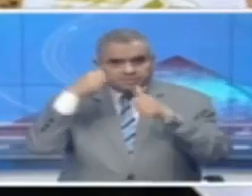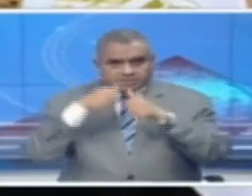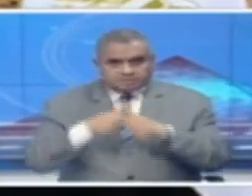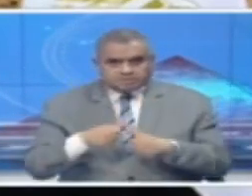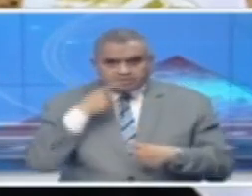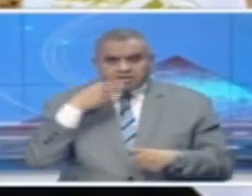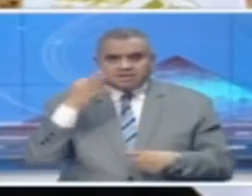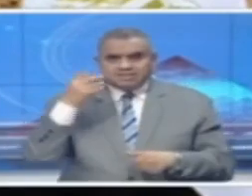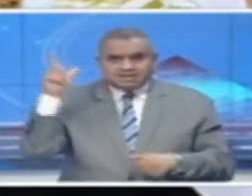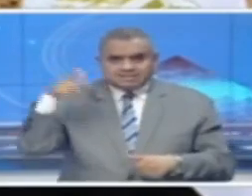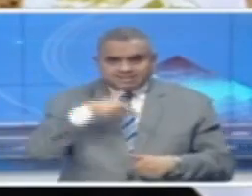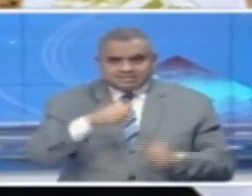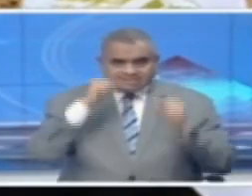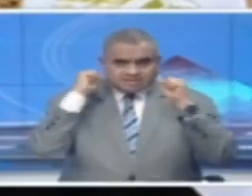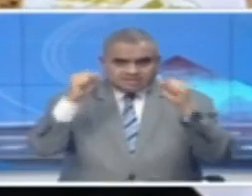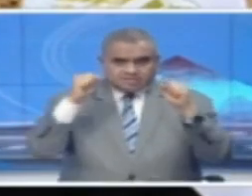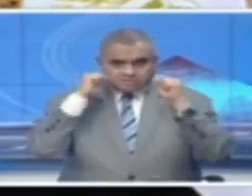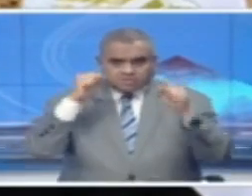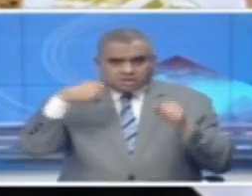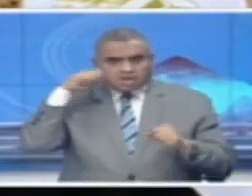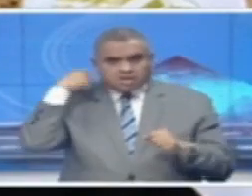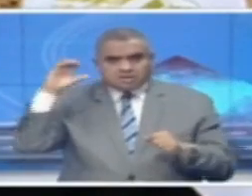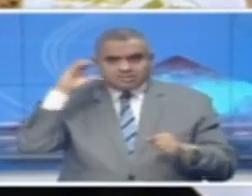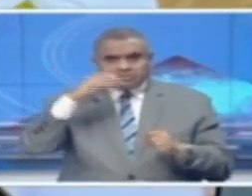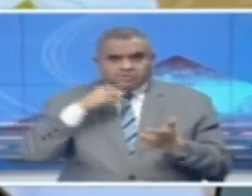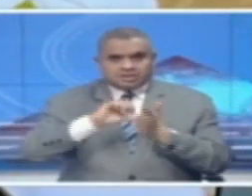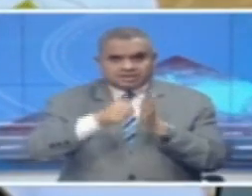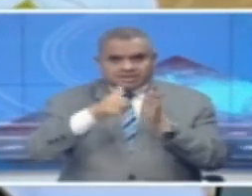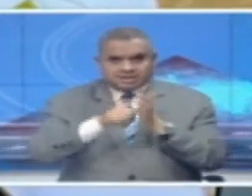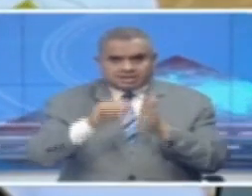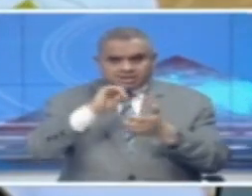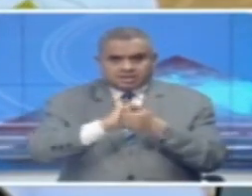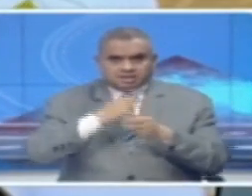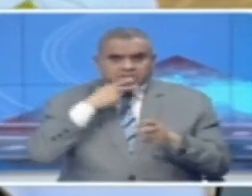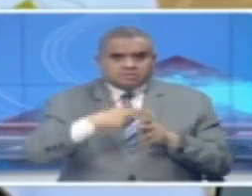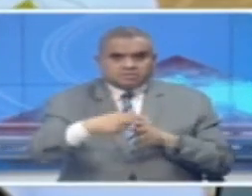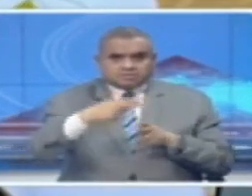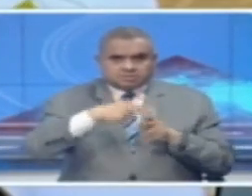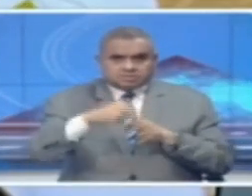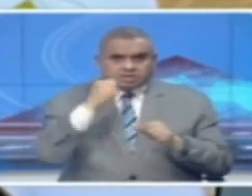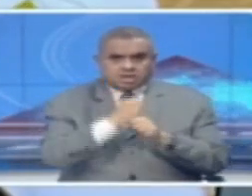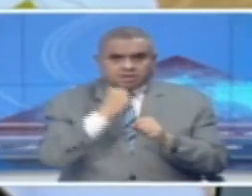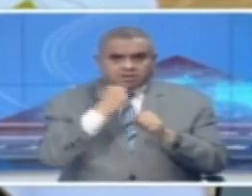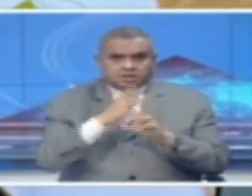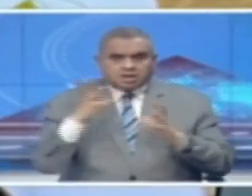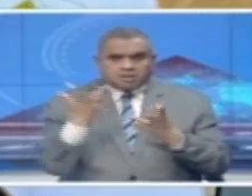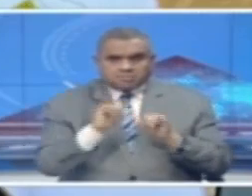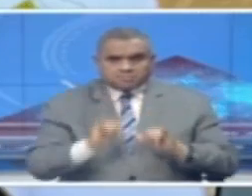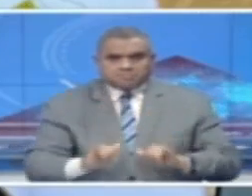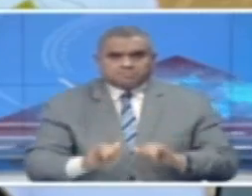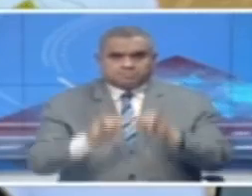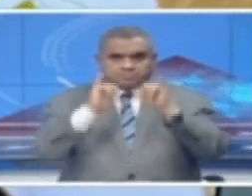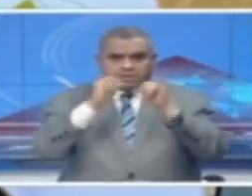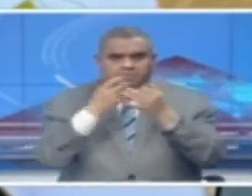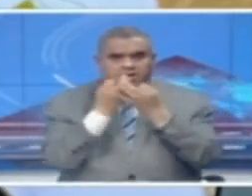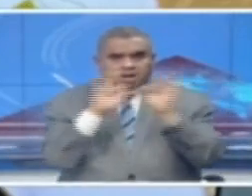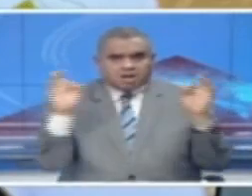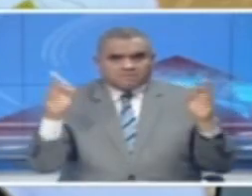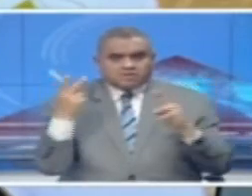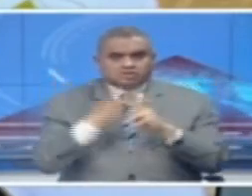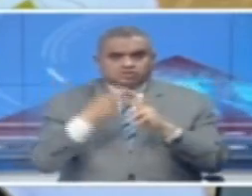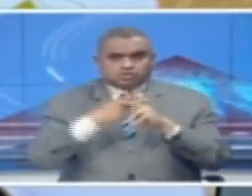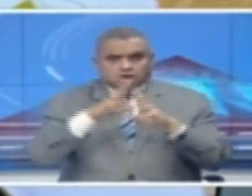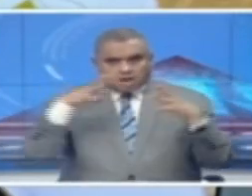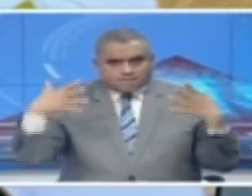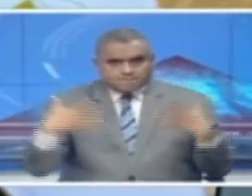بمناسبة ذكرى ثورة 30 يونيو، الرئيس السيسي يجدد العهد على الاستمرار في العمل من أجل تحقيق مستقبل